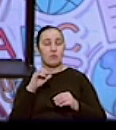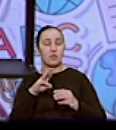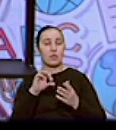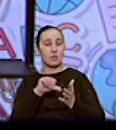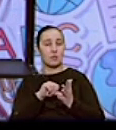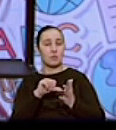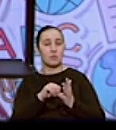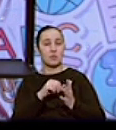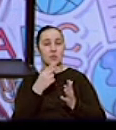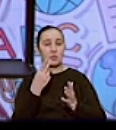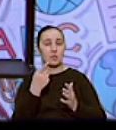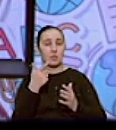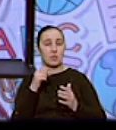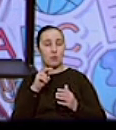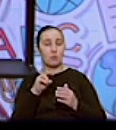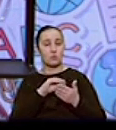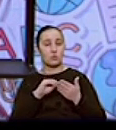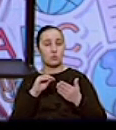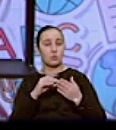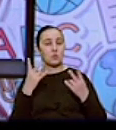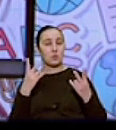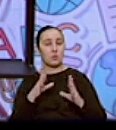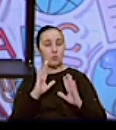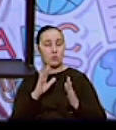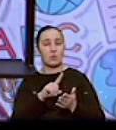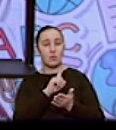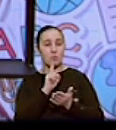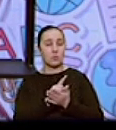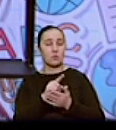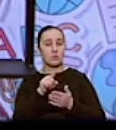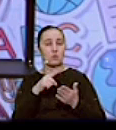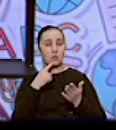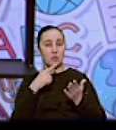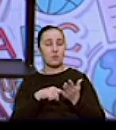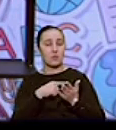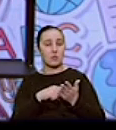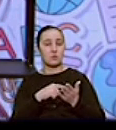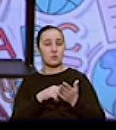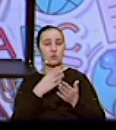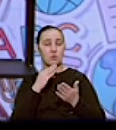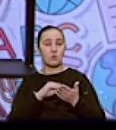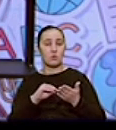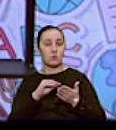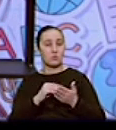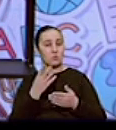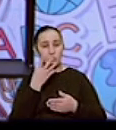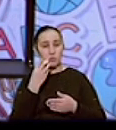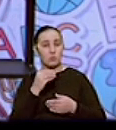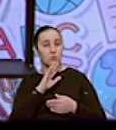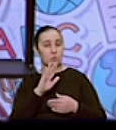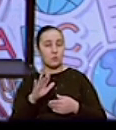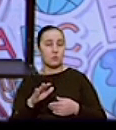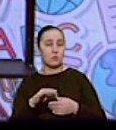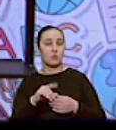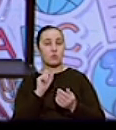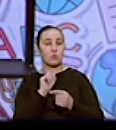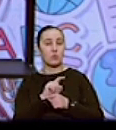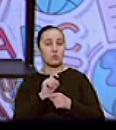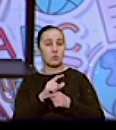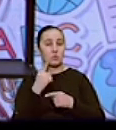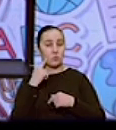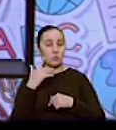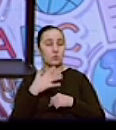qatnashtirib, ikkita gap tuzishingiz kerak bo'ladi. Albatta, daftaringizga ham yozishni unutmang.